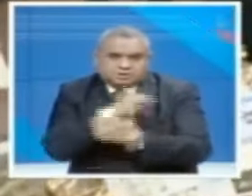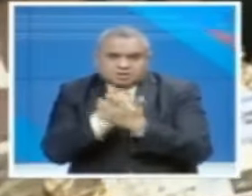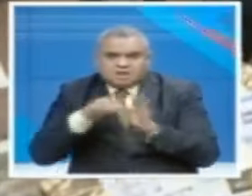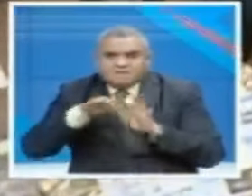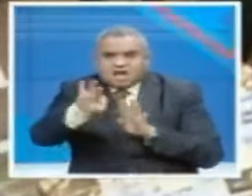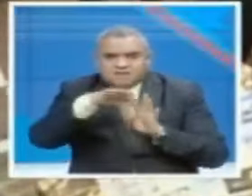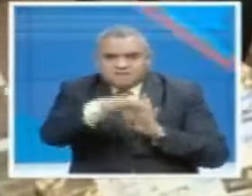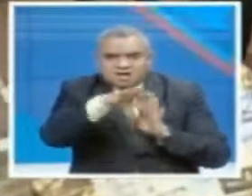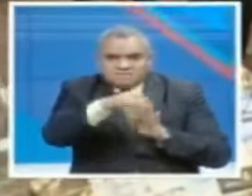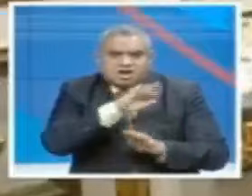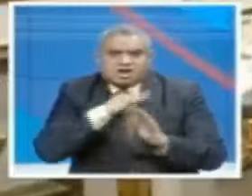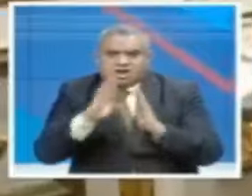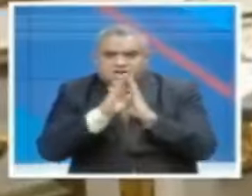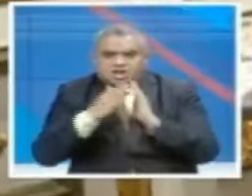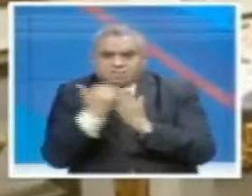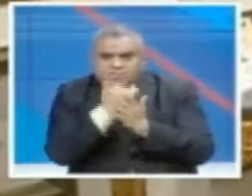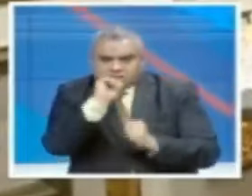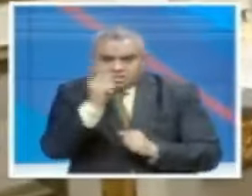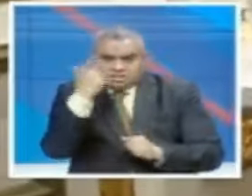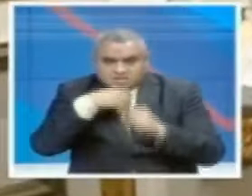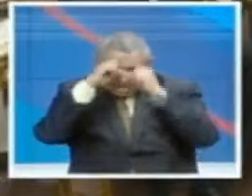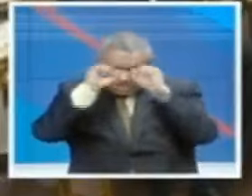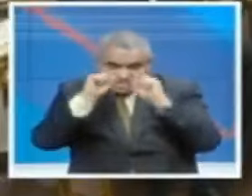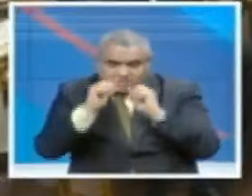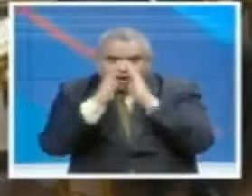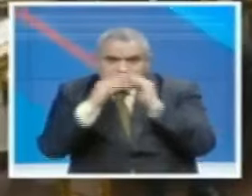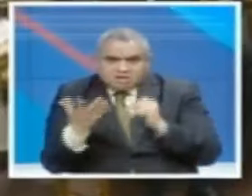من قادة القوات المسلحة والسفير البريطاني بالقاهرة.